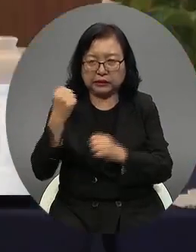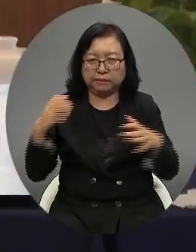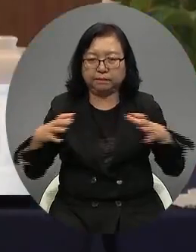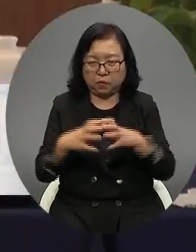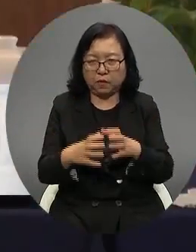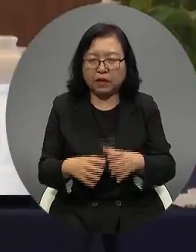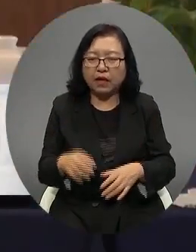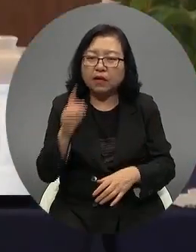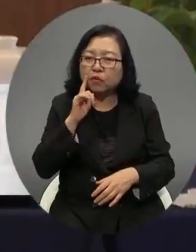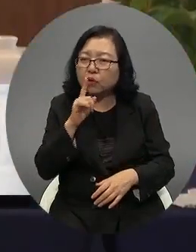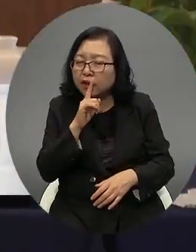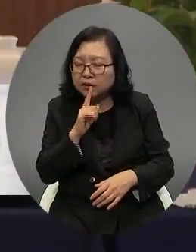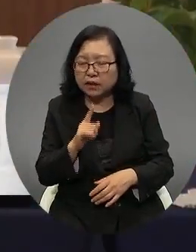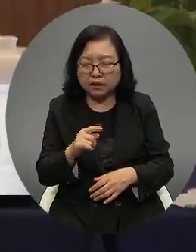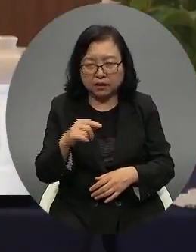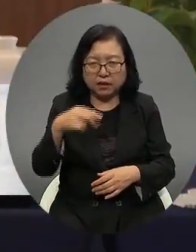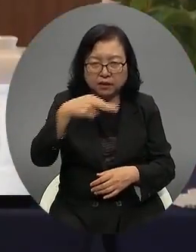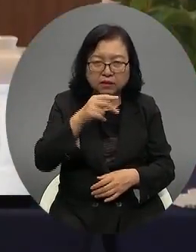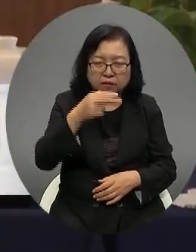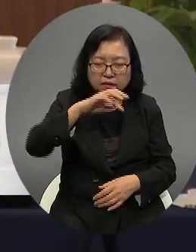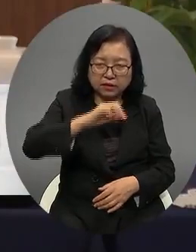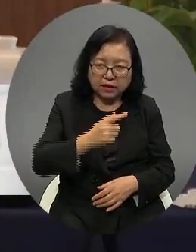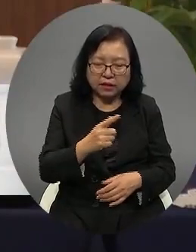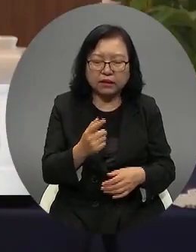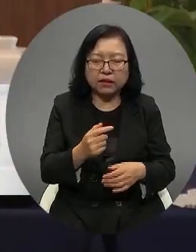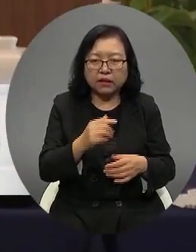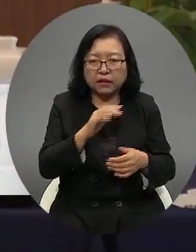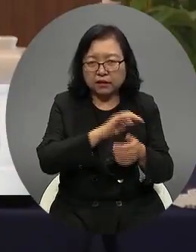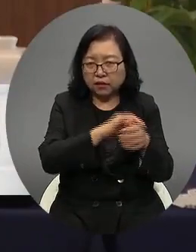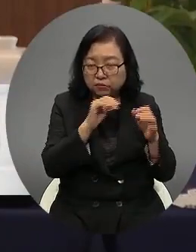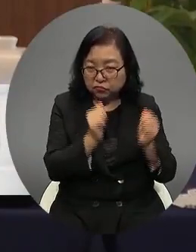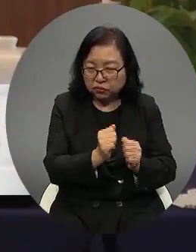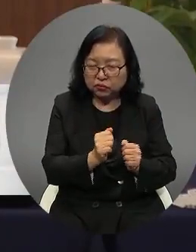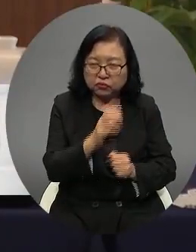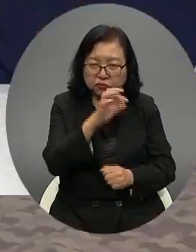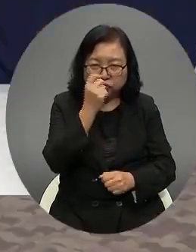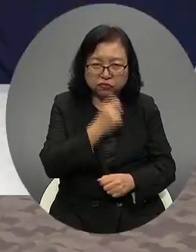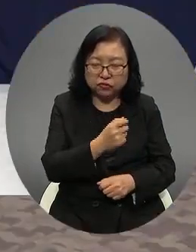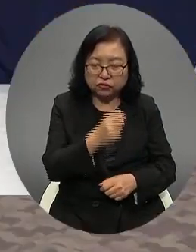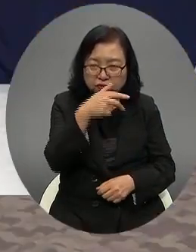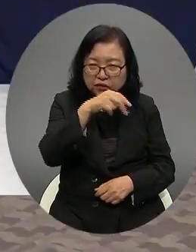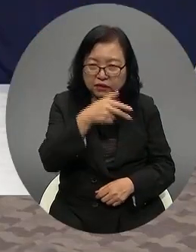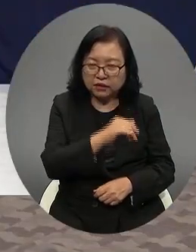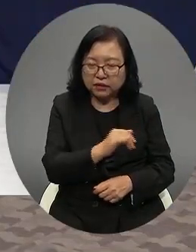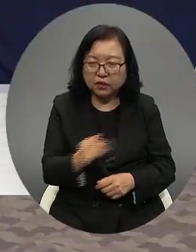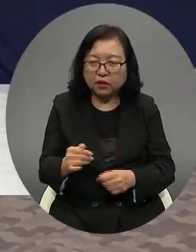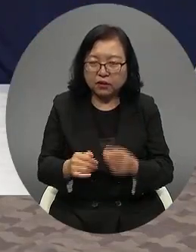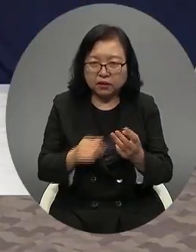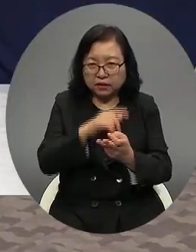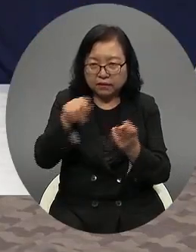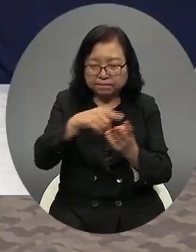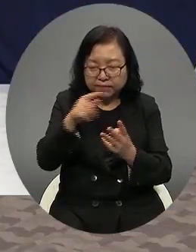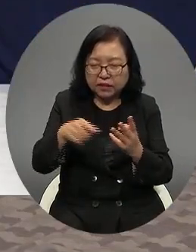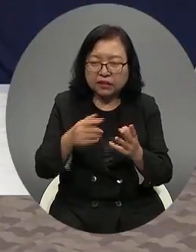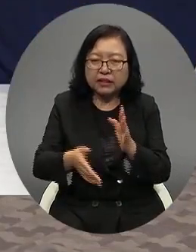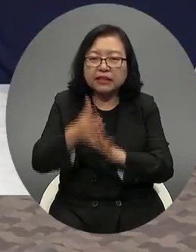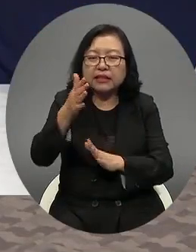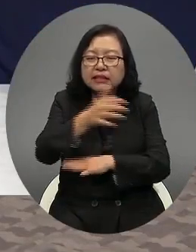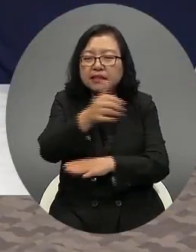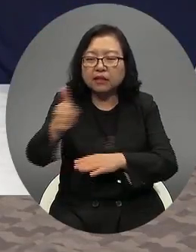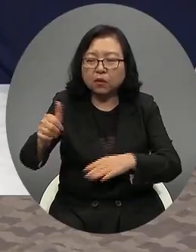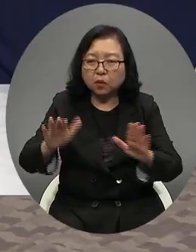괴산과 충남 서산 경북 울진 등 13개 시군의 시장 군수들은 오늘 증평 에듀팜